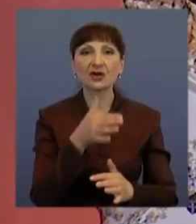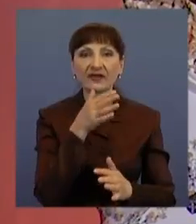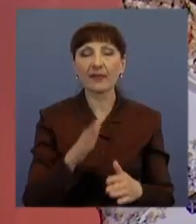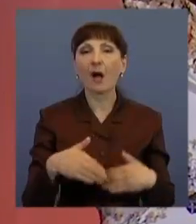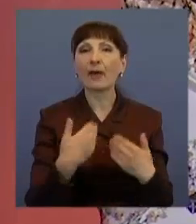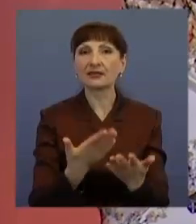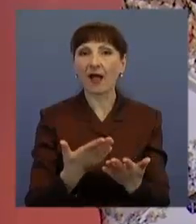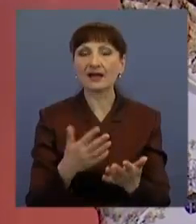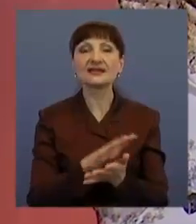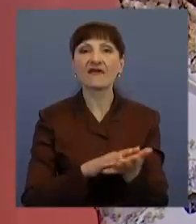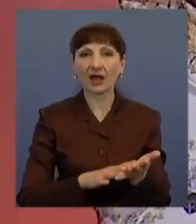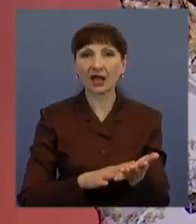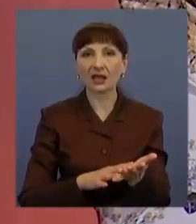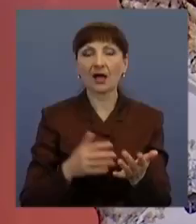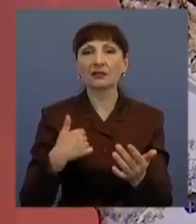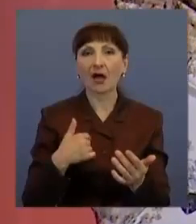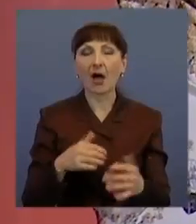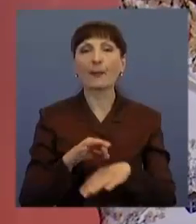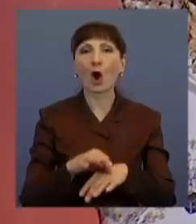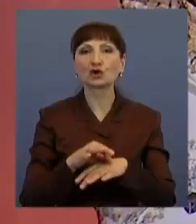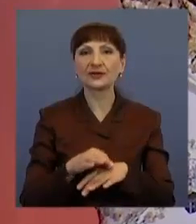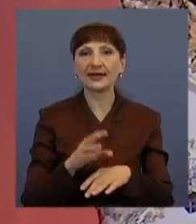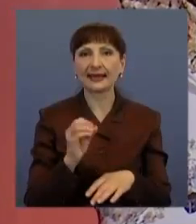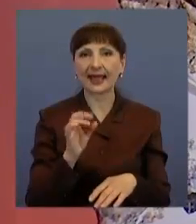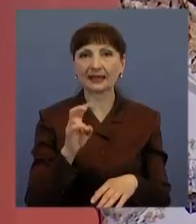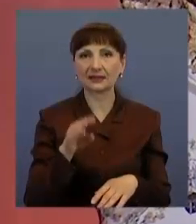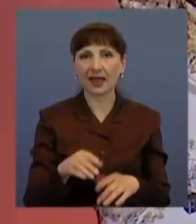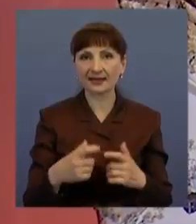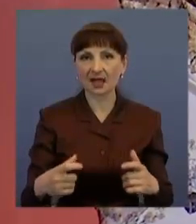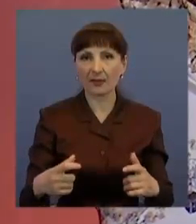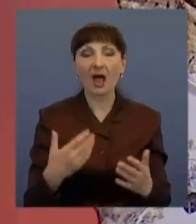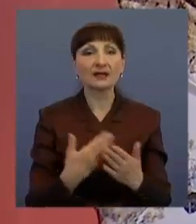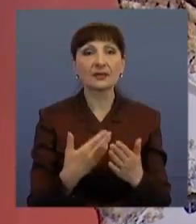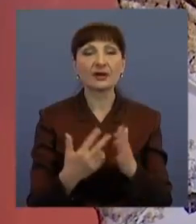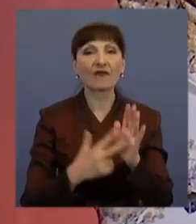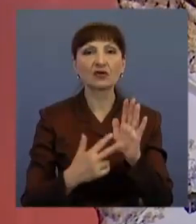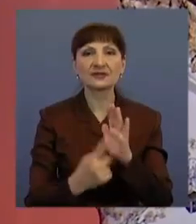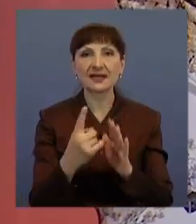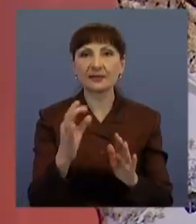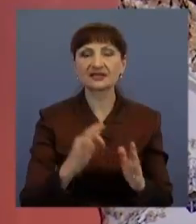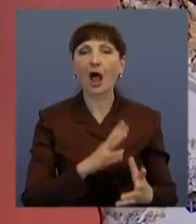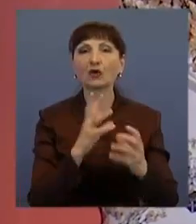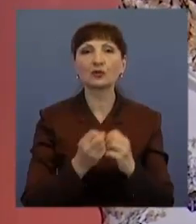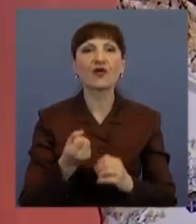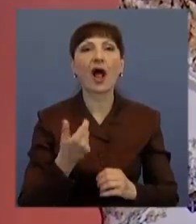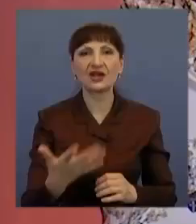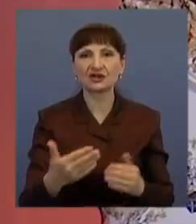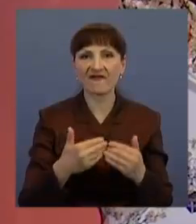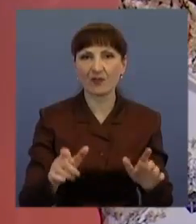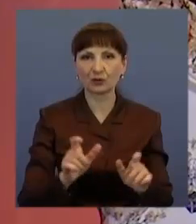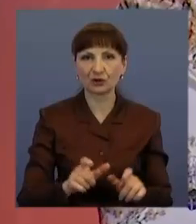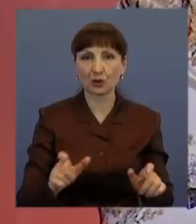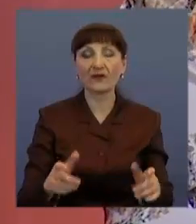подали на заявление на прохождение ЕНТ. Это примерно составляет 81% от общего количества выпускников.